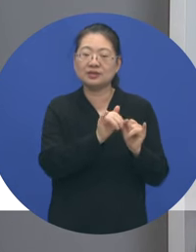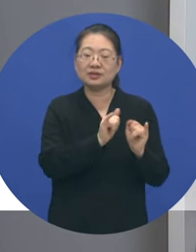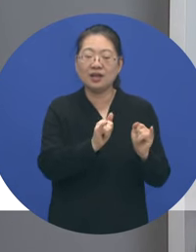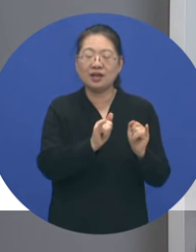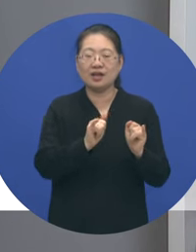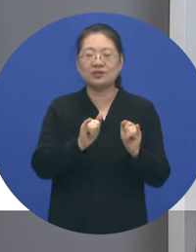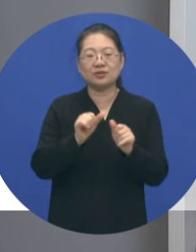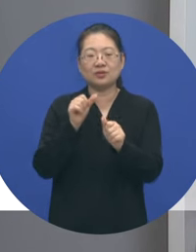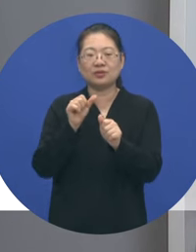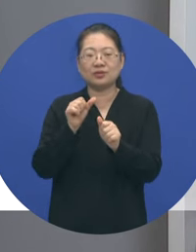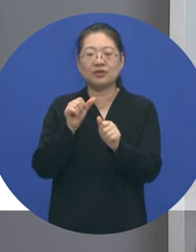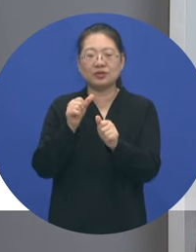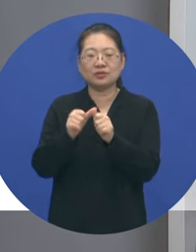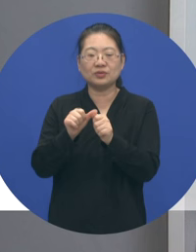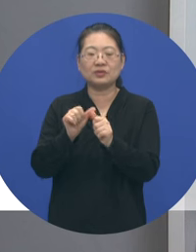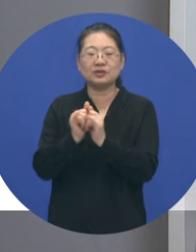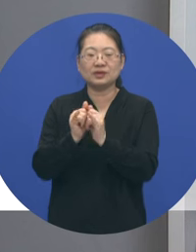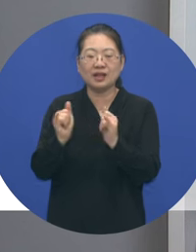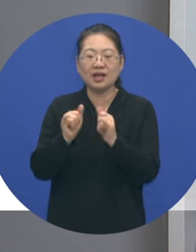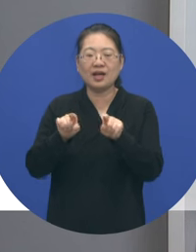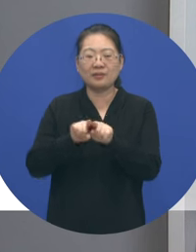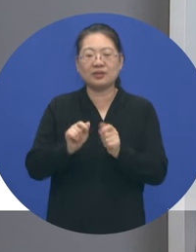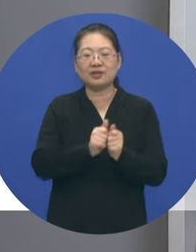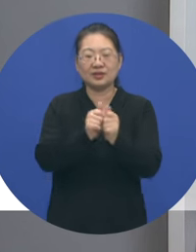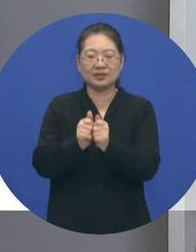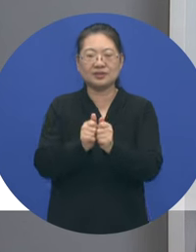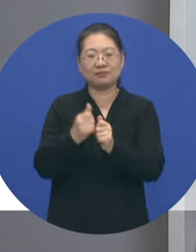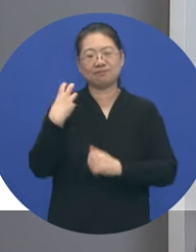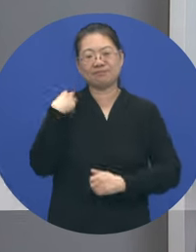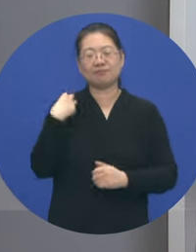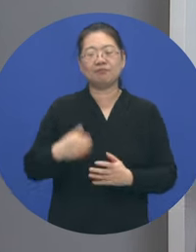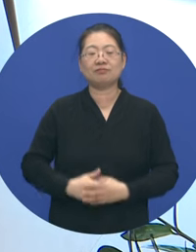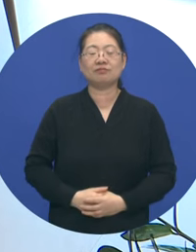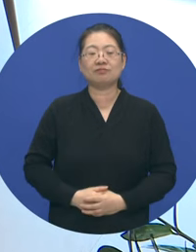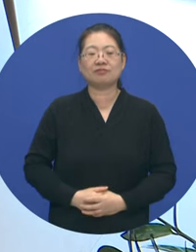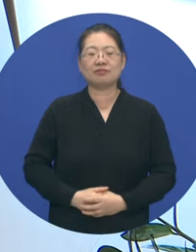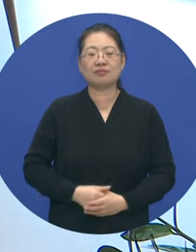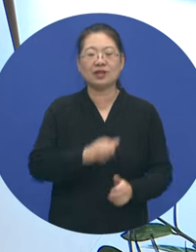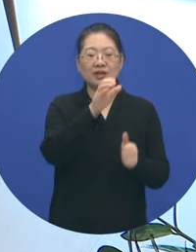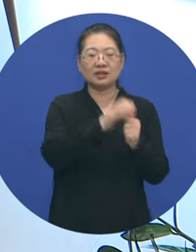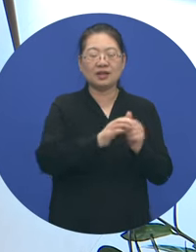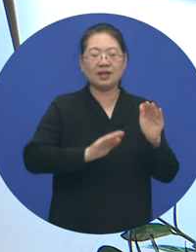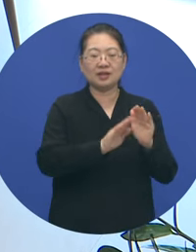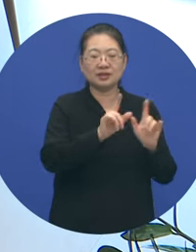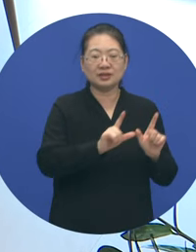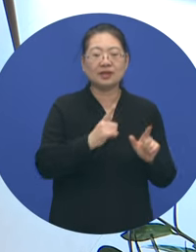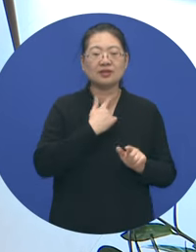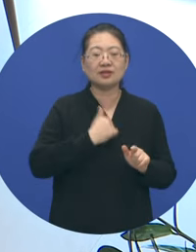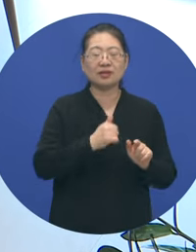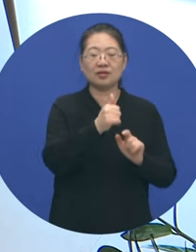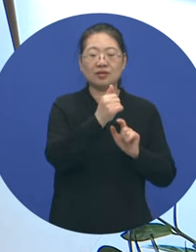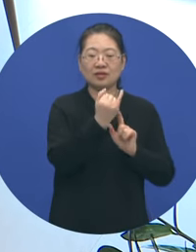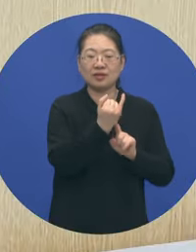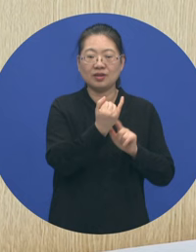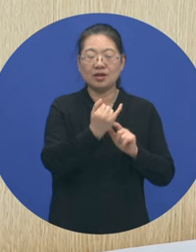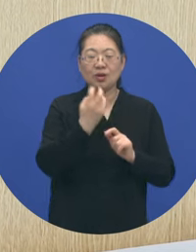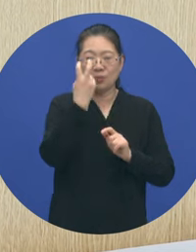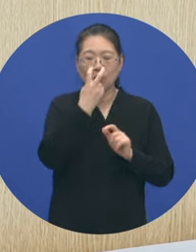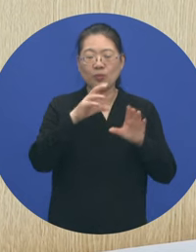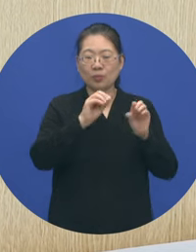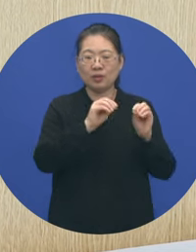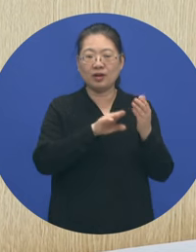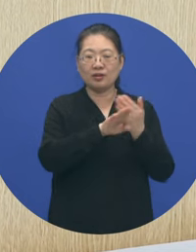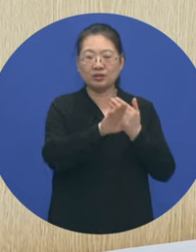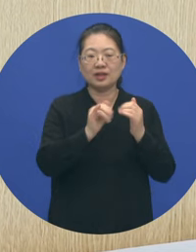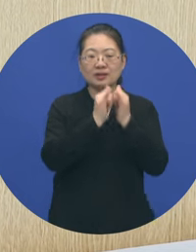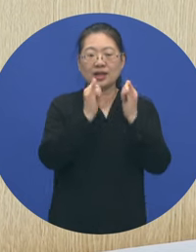지원자, 조력자 이런 버텨주는 역할을 해줘야 될 것 같습니다. 위탁 가정에서 지냈던 김선희 씨는 보호가